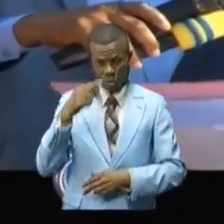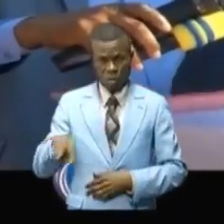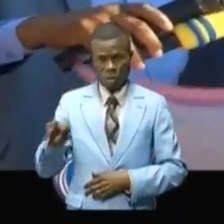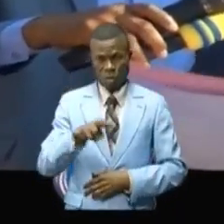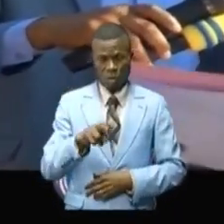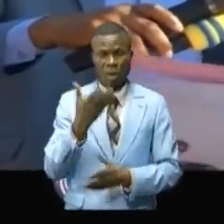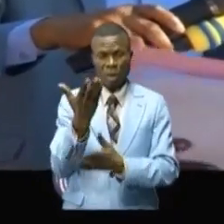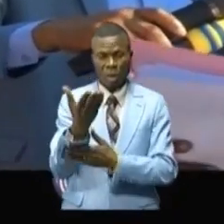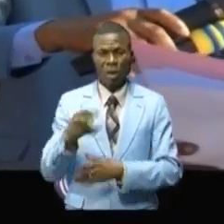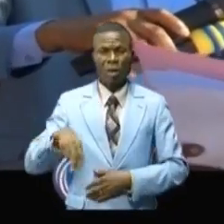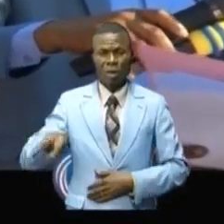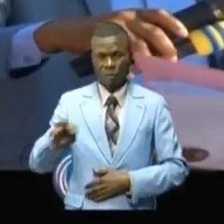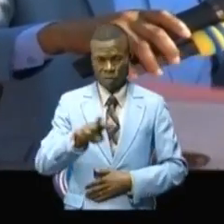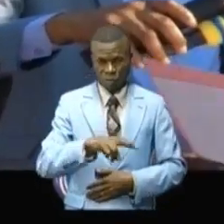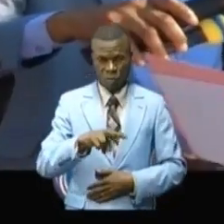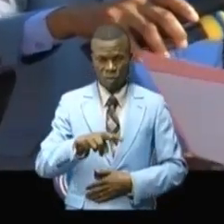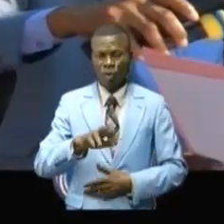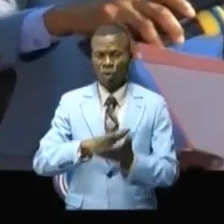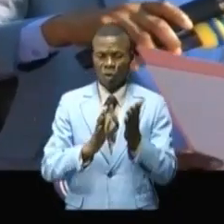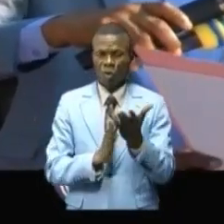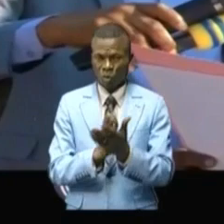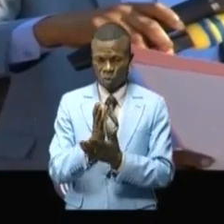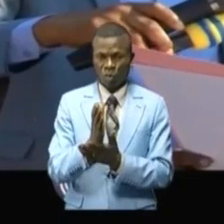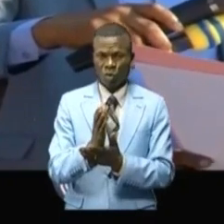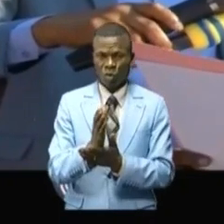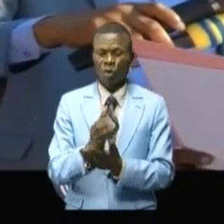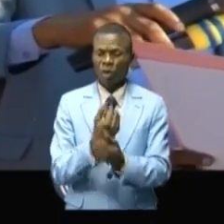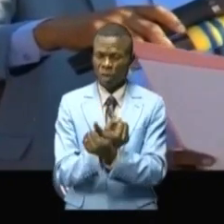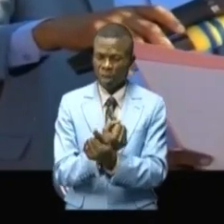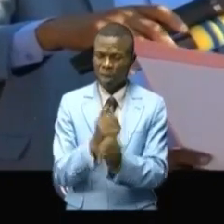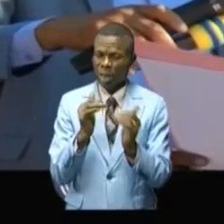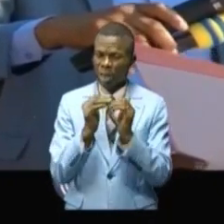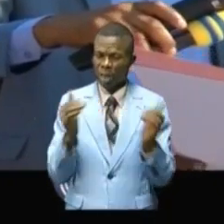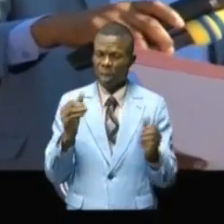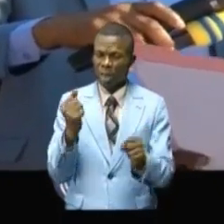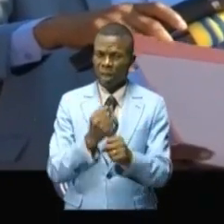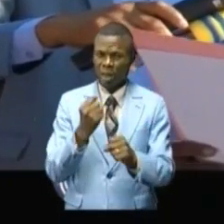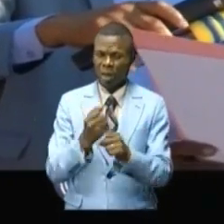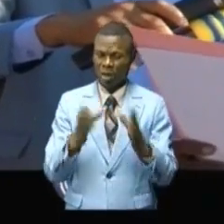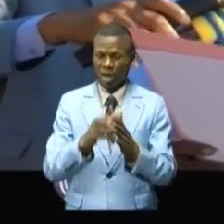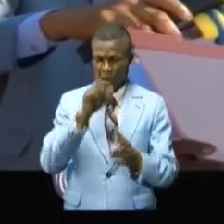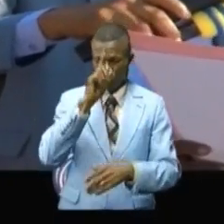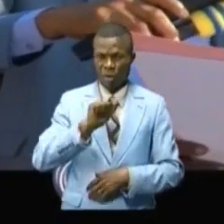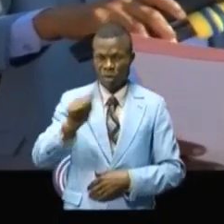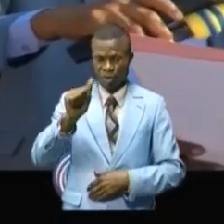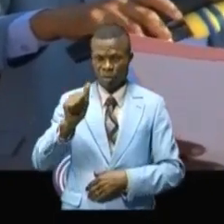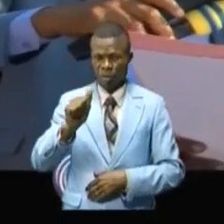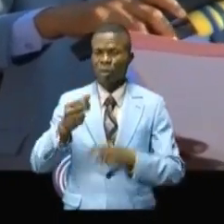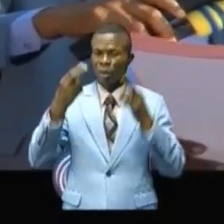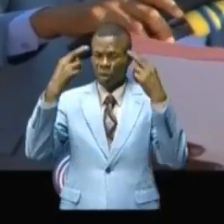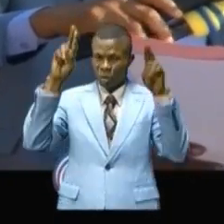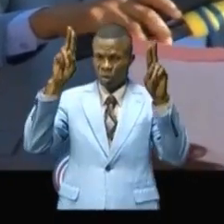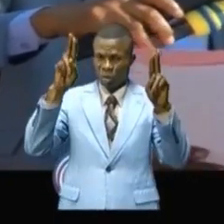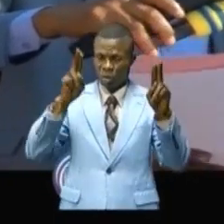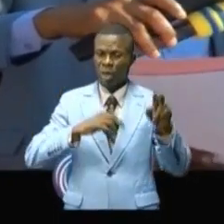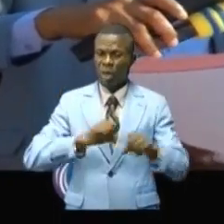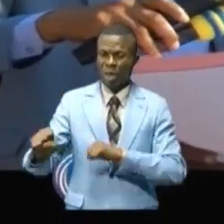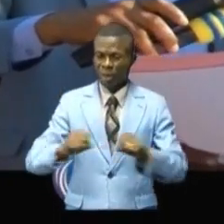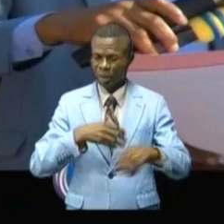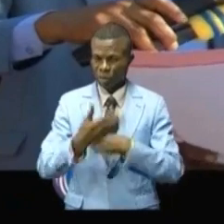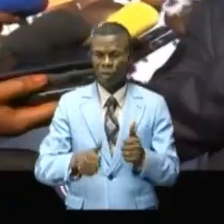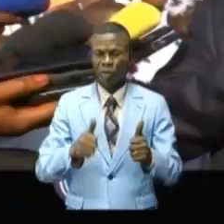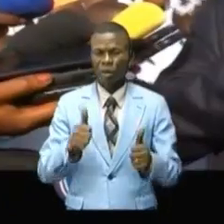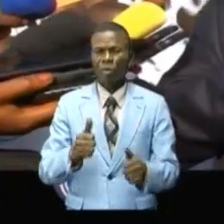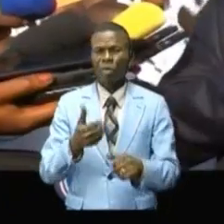vous convie à être serein, calme, discipliné et travailleur pour passer vos épreuves en toute quiétude.